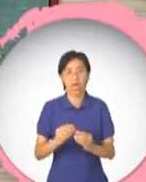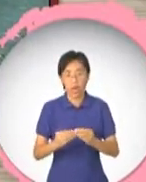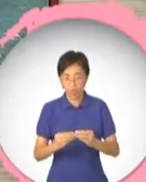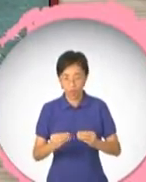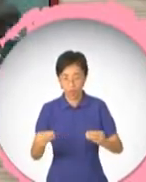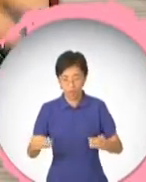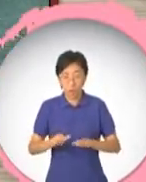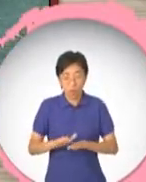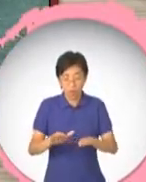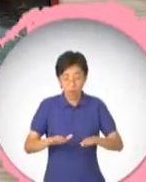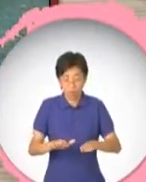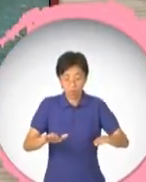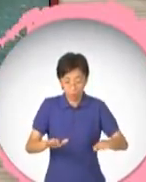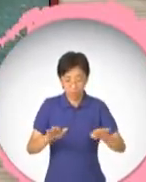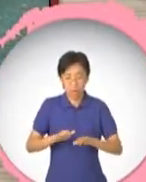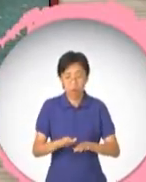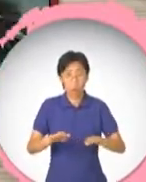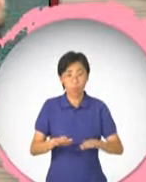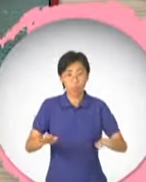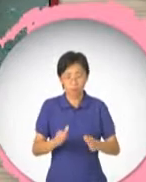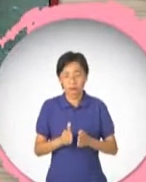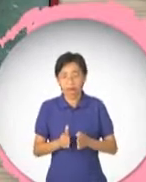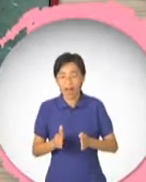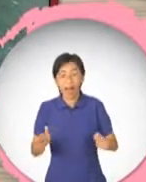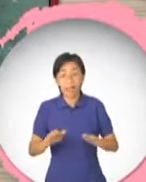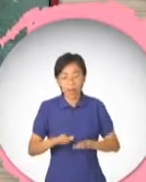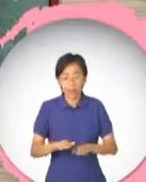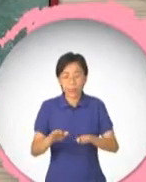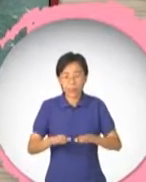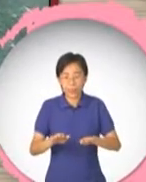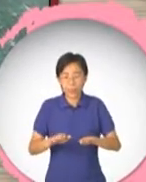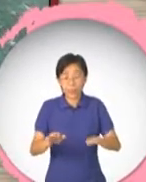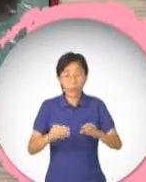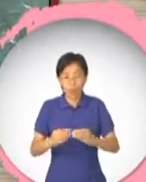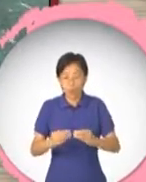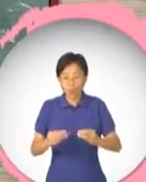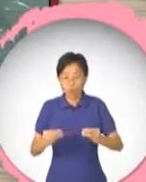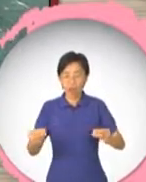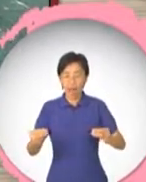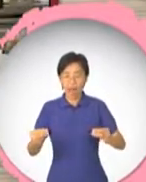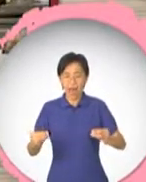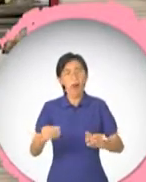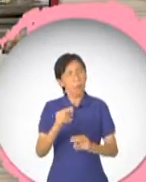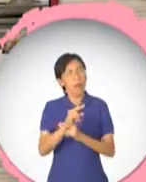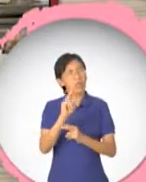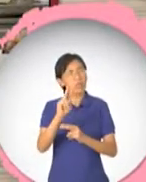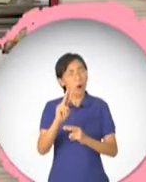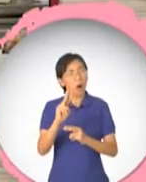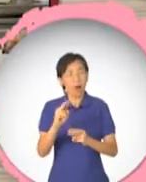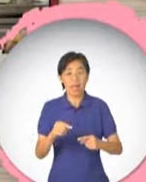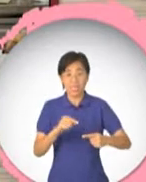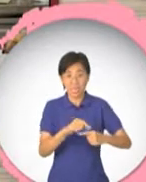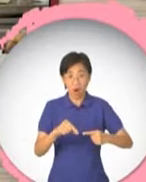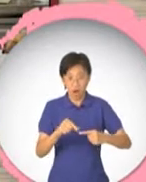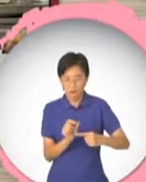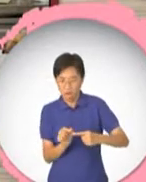ากตรงกลางนะคะออกไปที่ด้านข้างค่ะให้มีความยาวเป็น2เท่าของไส้กรอกที่มีอยู ่ ทีนี้เวลาทำเนี่ยใ